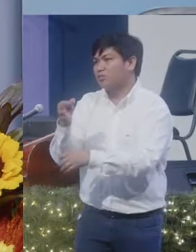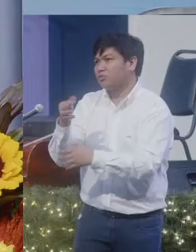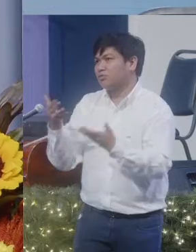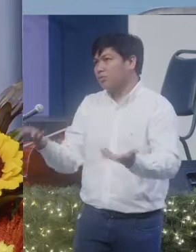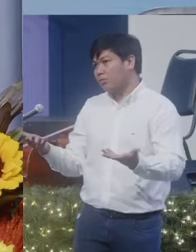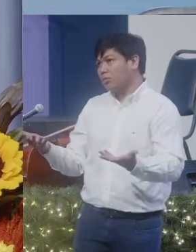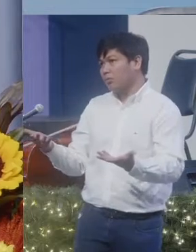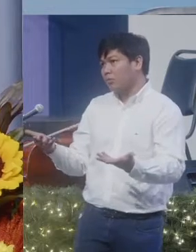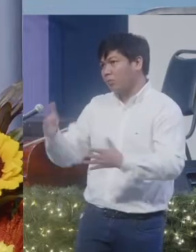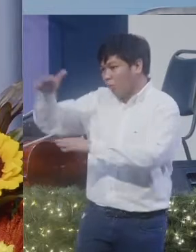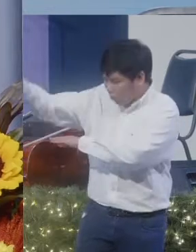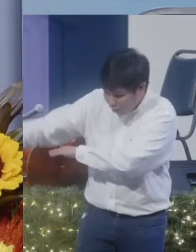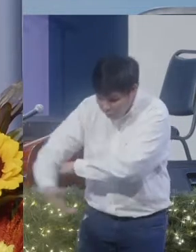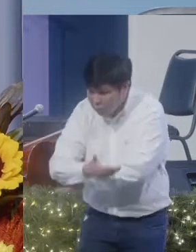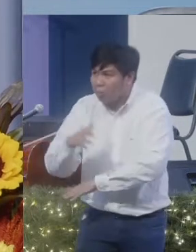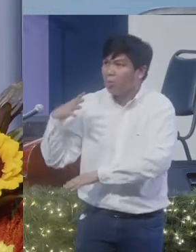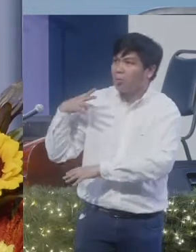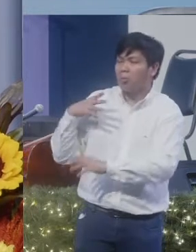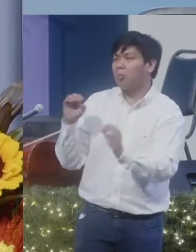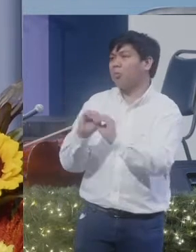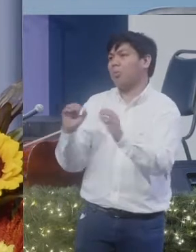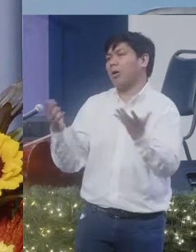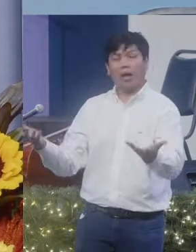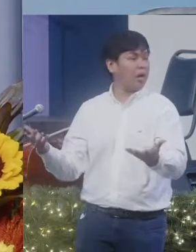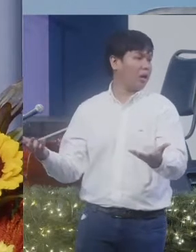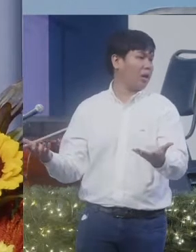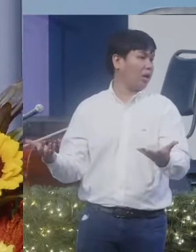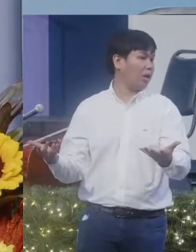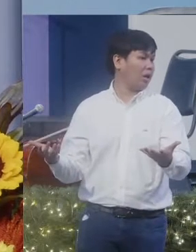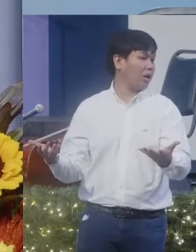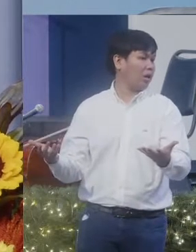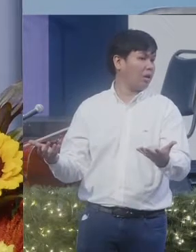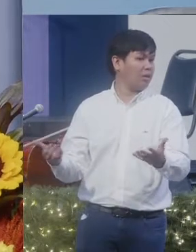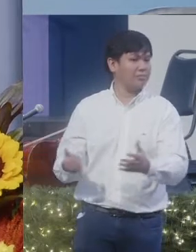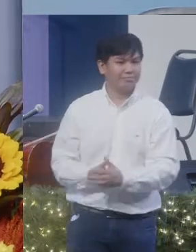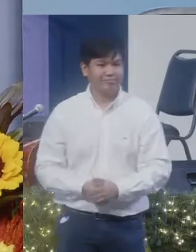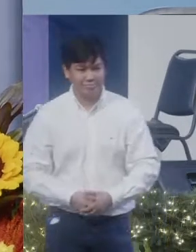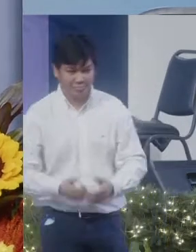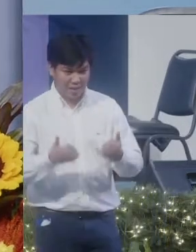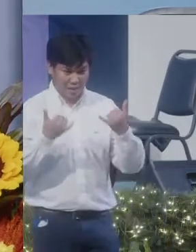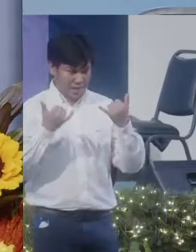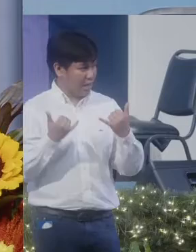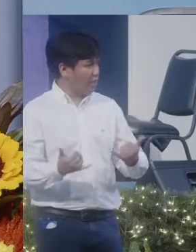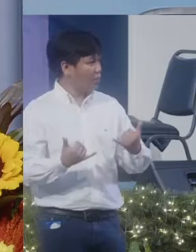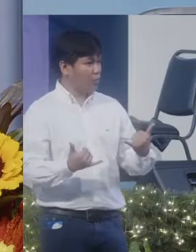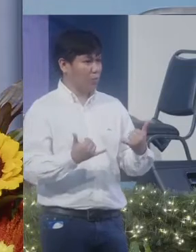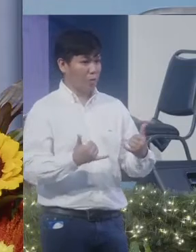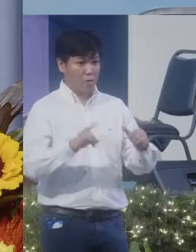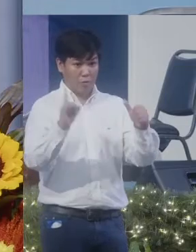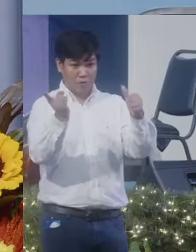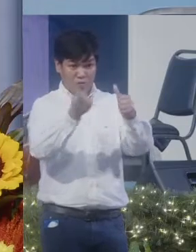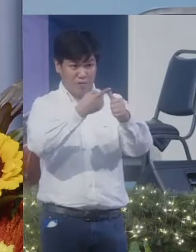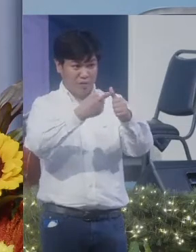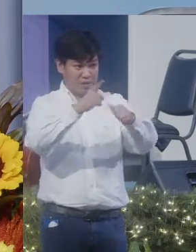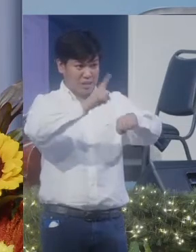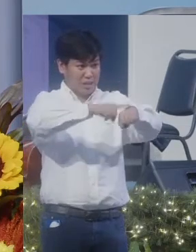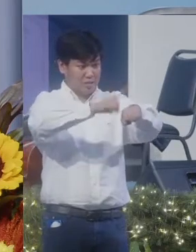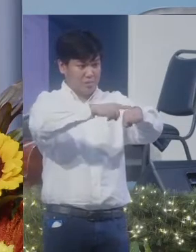pong enkwentro ng ating Panginoon kay Simon, hindi po ito yung first time. Sa John chapter 1